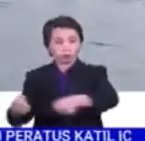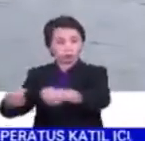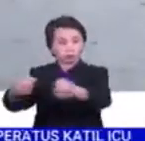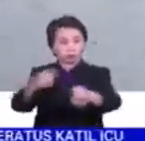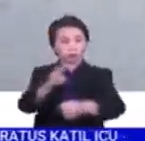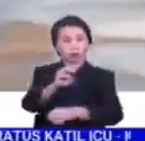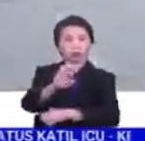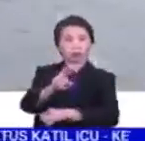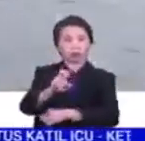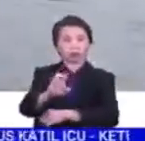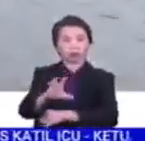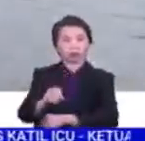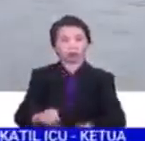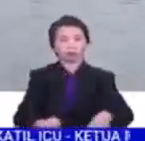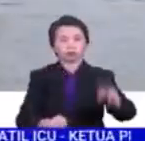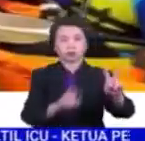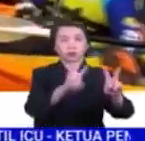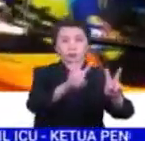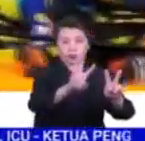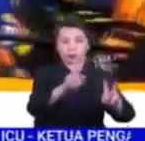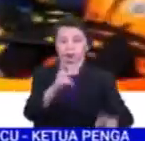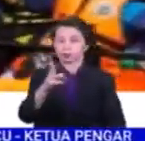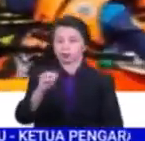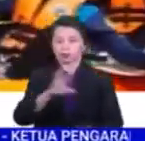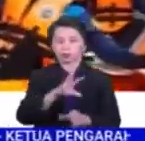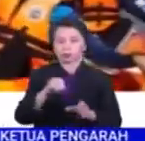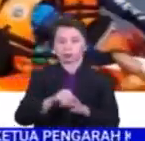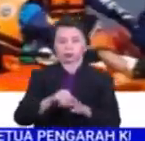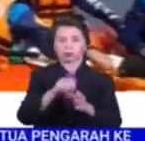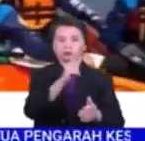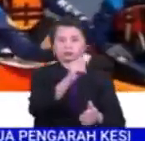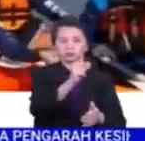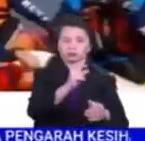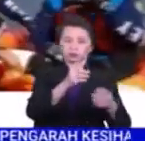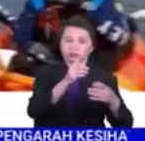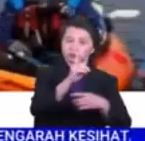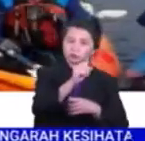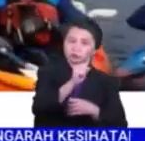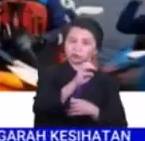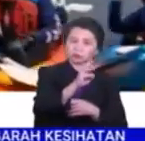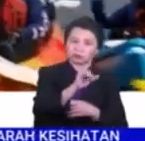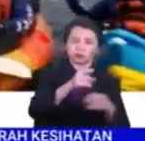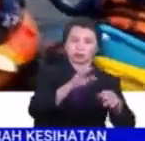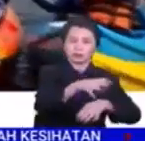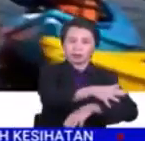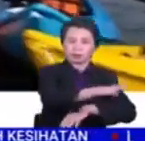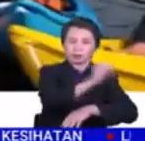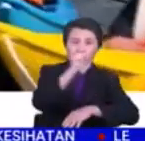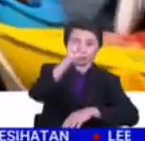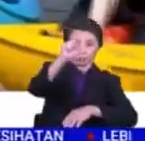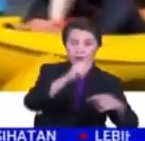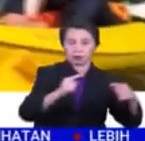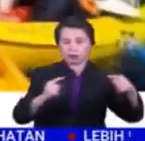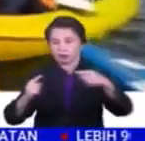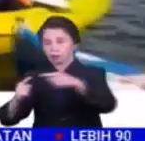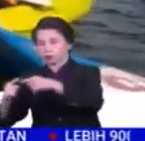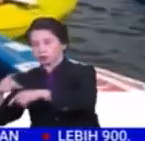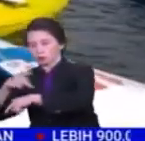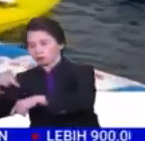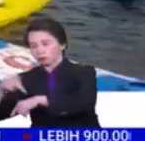Merbok sepanjang 24 km meliputi Tanjung Dawai di Pantai Merdeka sehingga ke Pulau